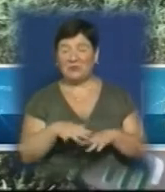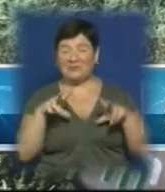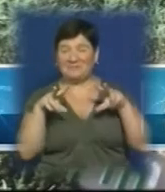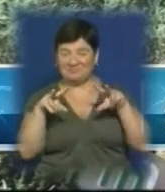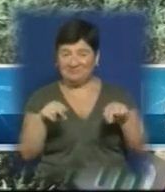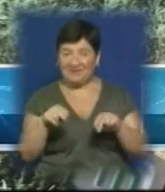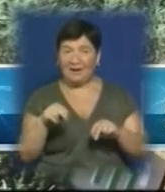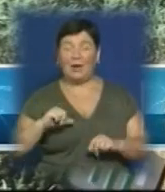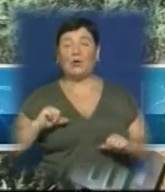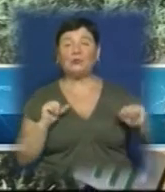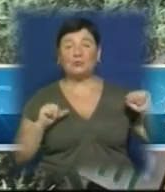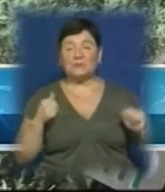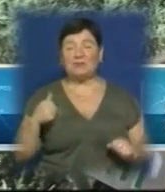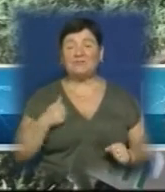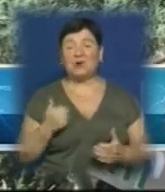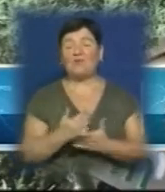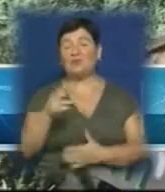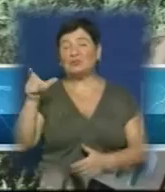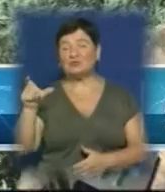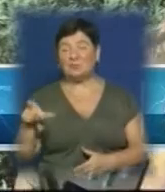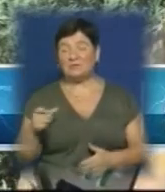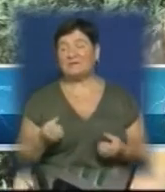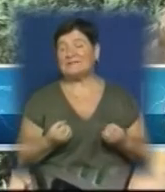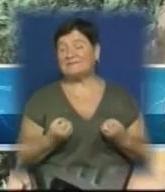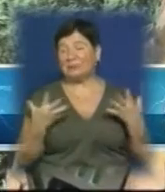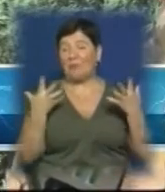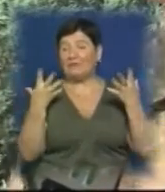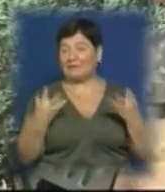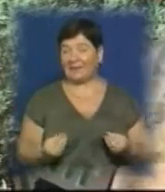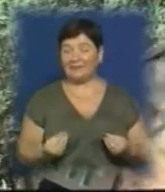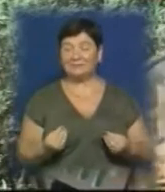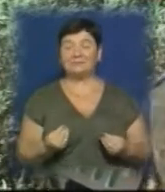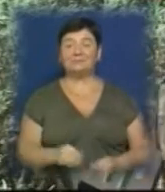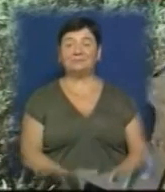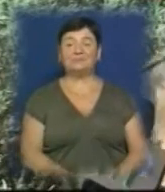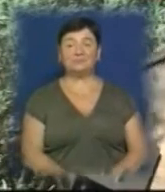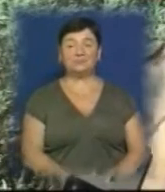з друзями, військовослужбовцями. Сьогодні в нас святковий день.